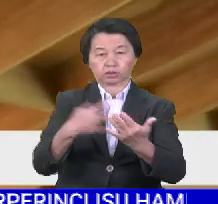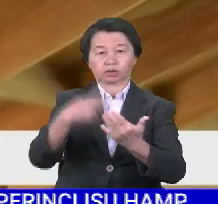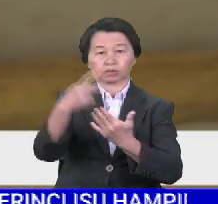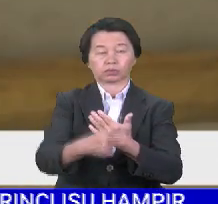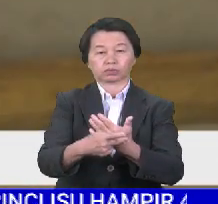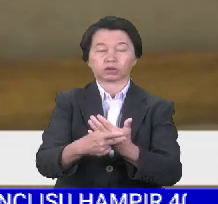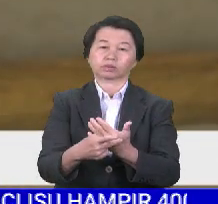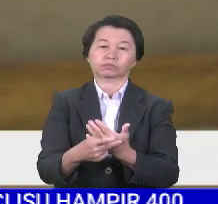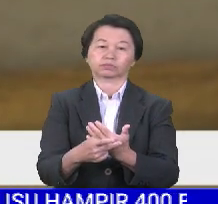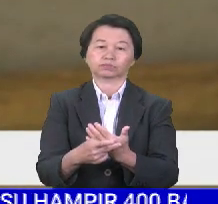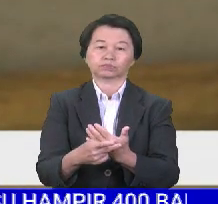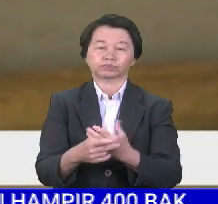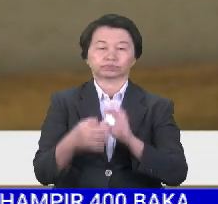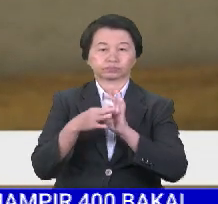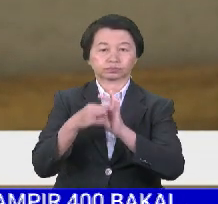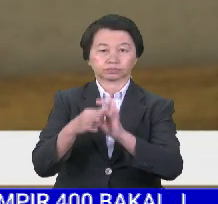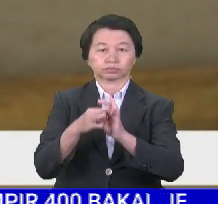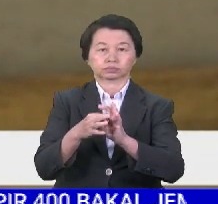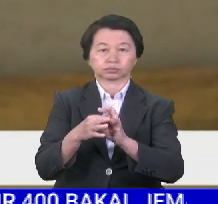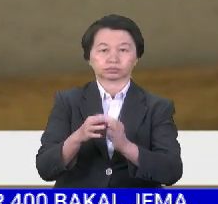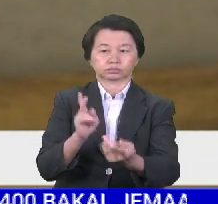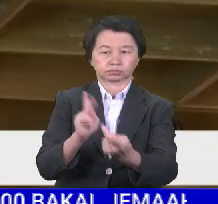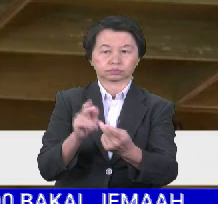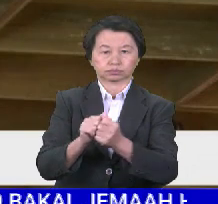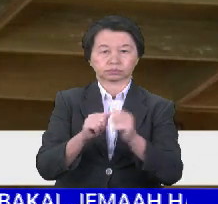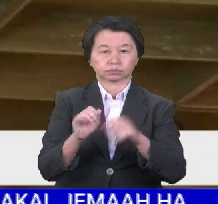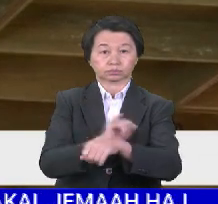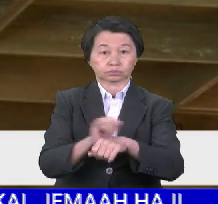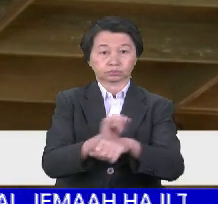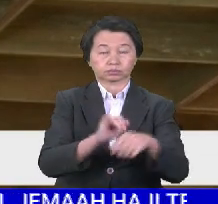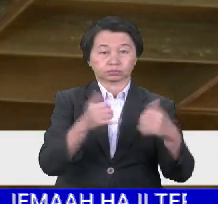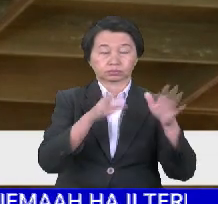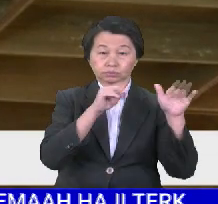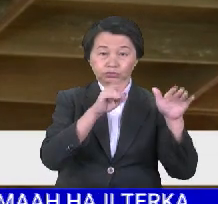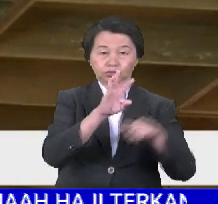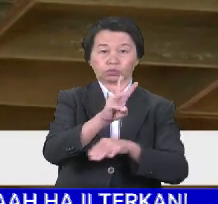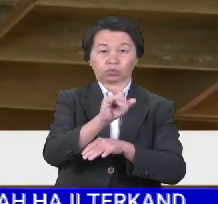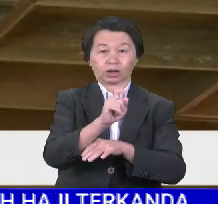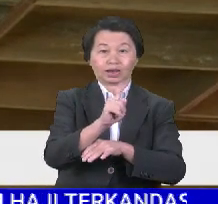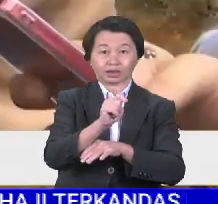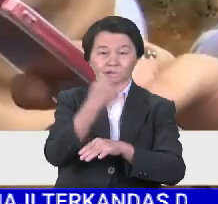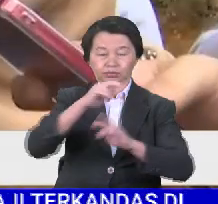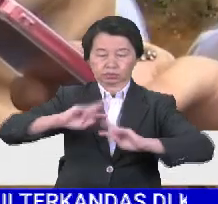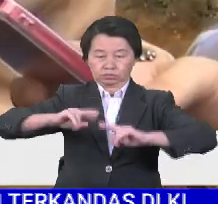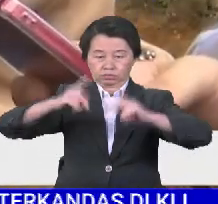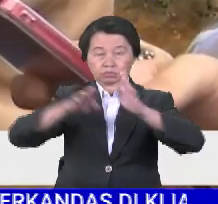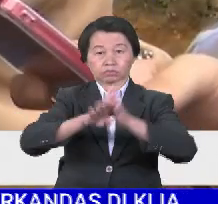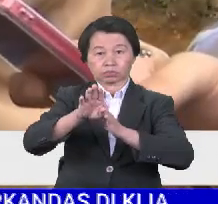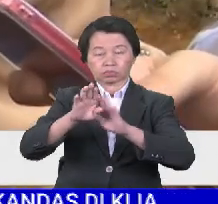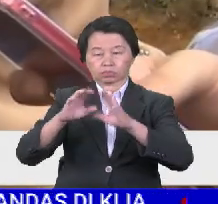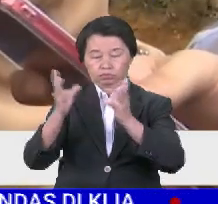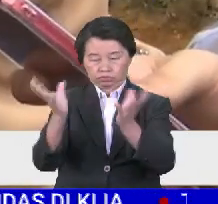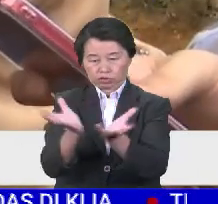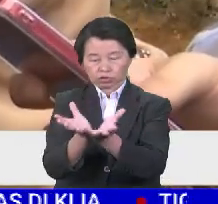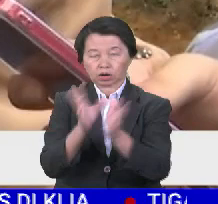program kerjasama strategik antara pemain industri untuk membangunkan industri sarang burung